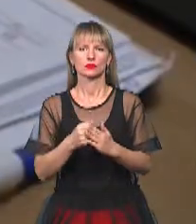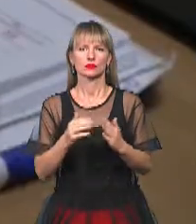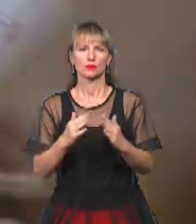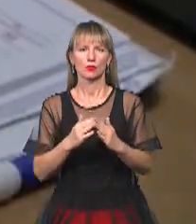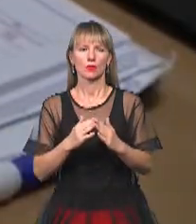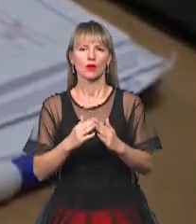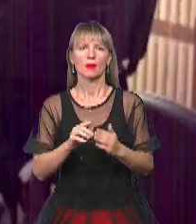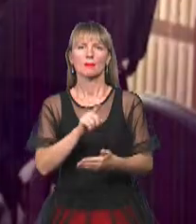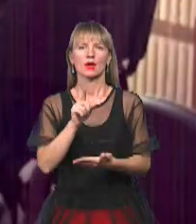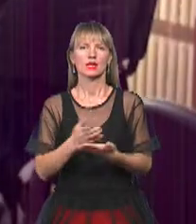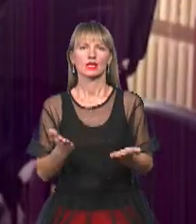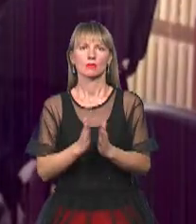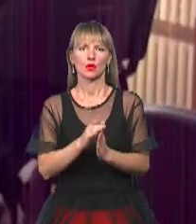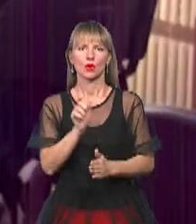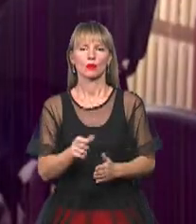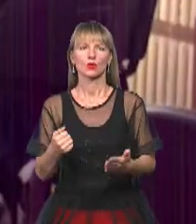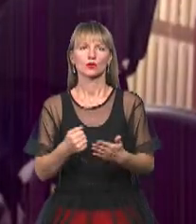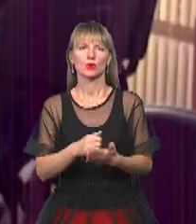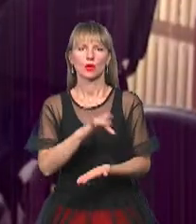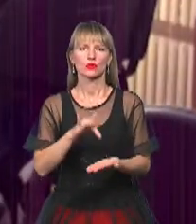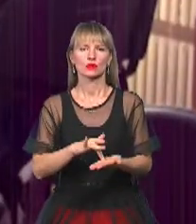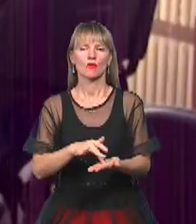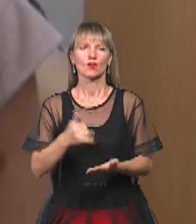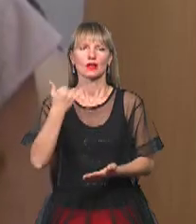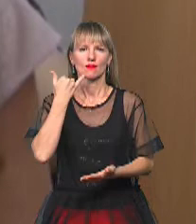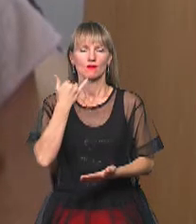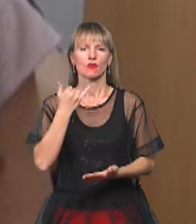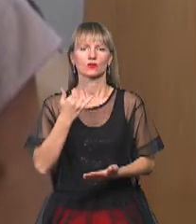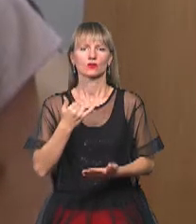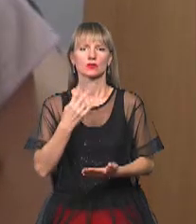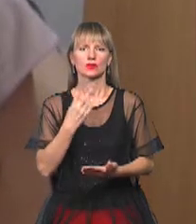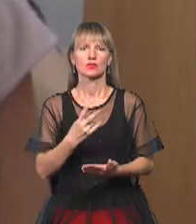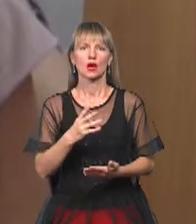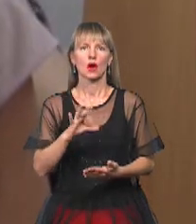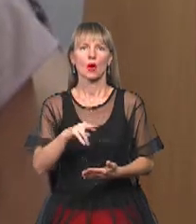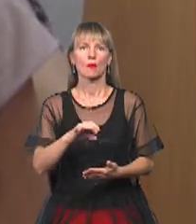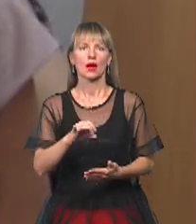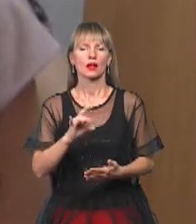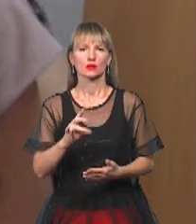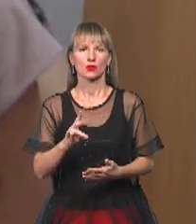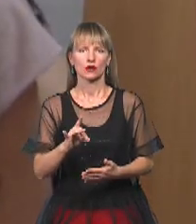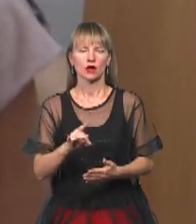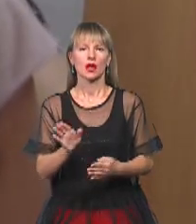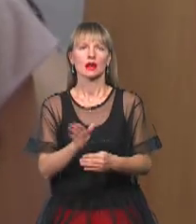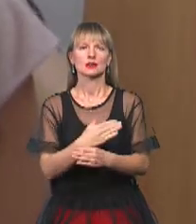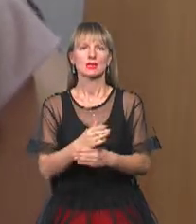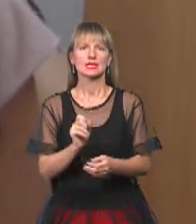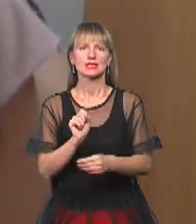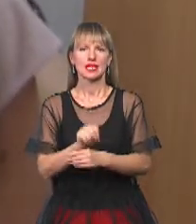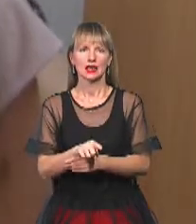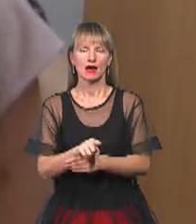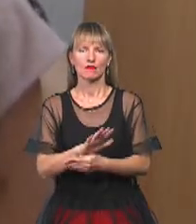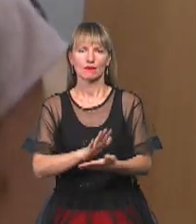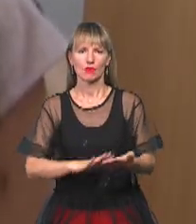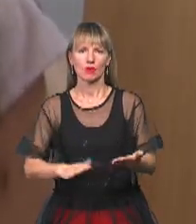з котрими звертаються городяни до міського контакт-центру, різняться. Оператор розподіляє заявку на певного виконавця, котрий